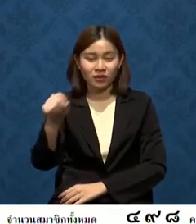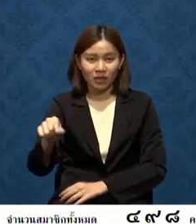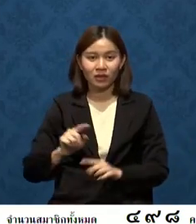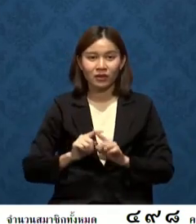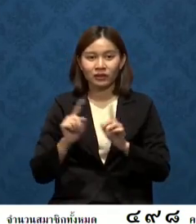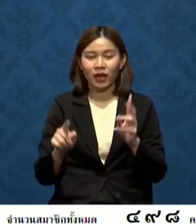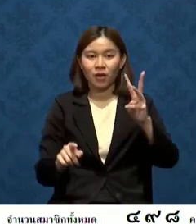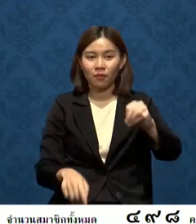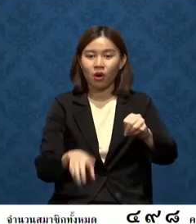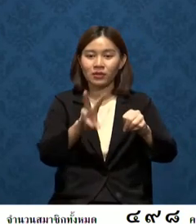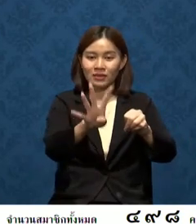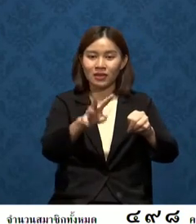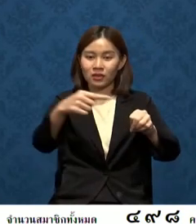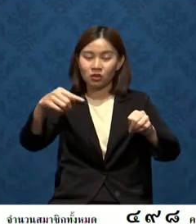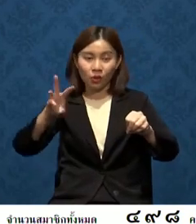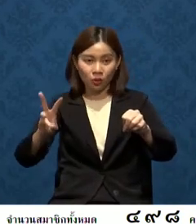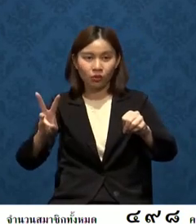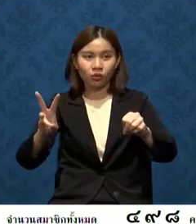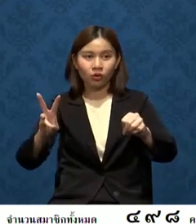มัธยมปลาย